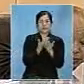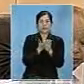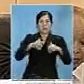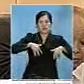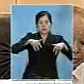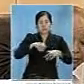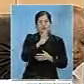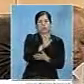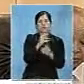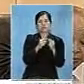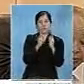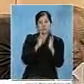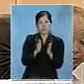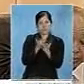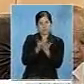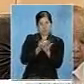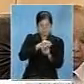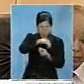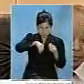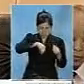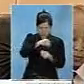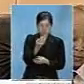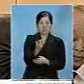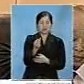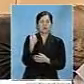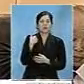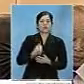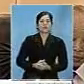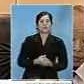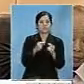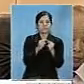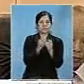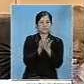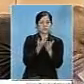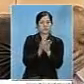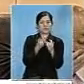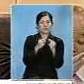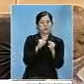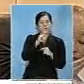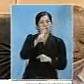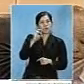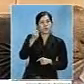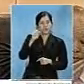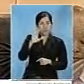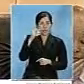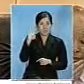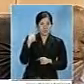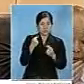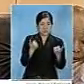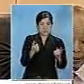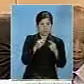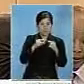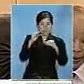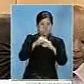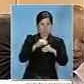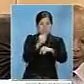น้อยค่าจ้างขั้นต่ำซึ่งเคยอยู่ระดับเพียง215บาทในเมืองหลวงเมืองใหญ่ถูกปรับขึ้นไปเป็น300บา